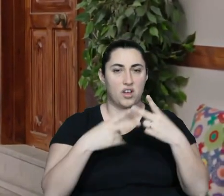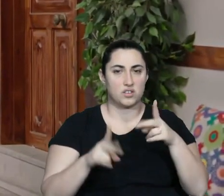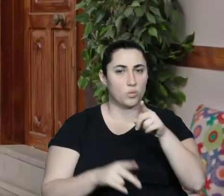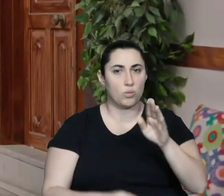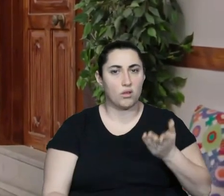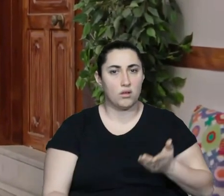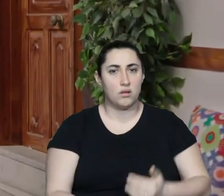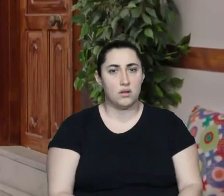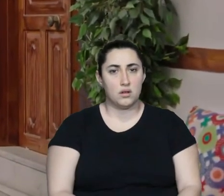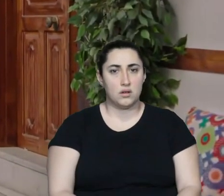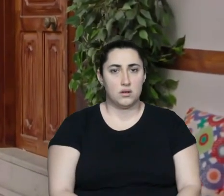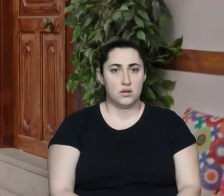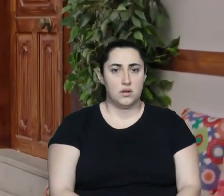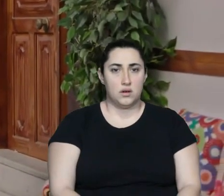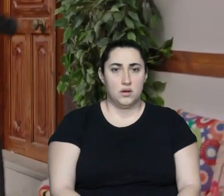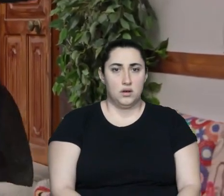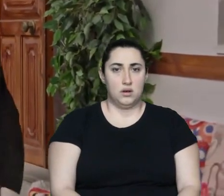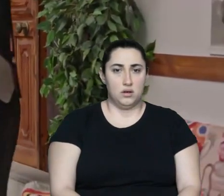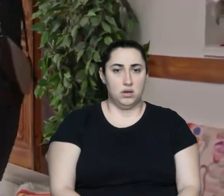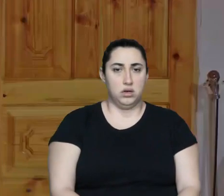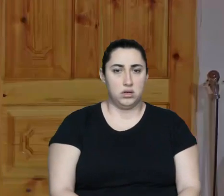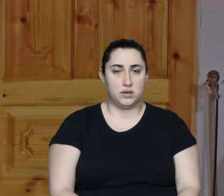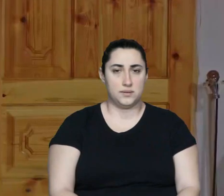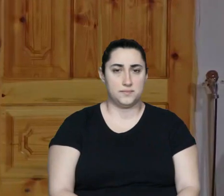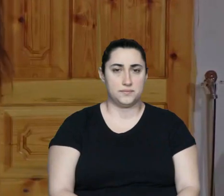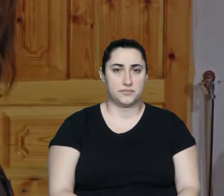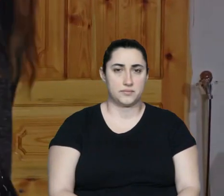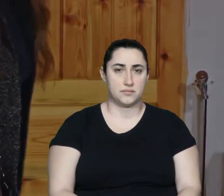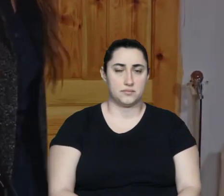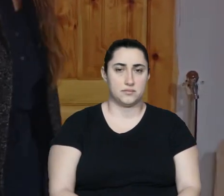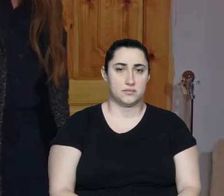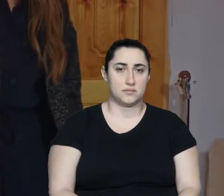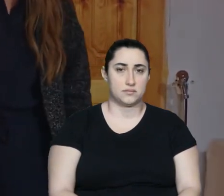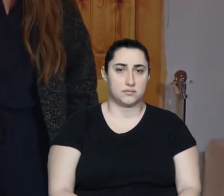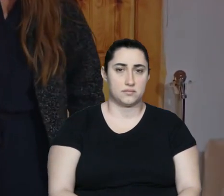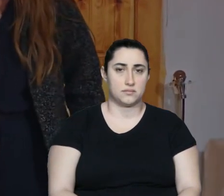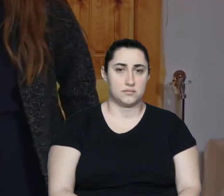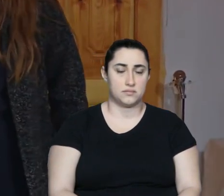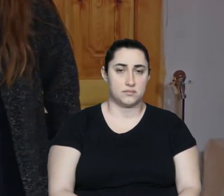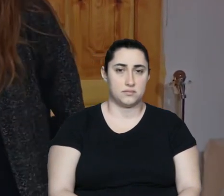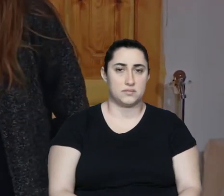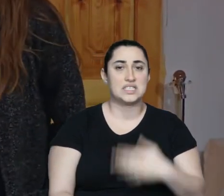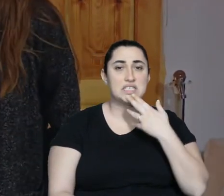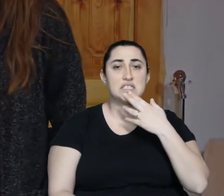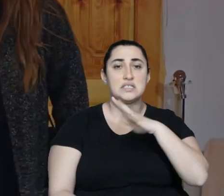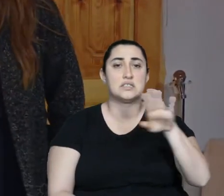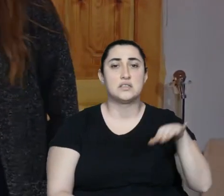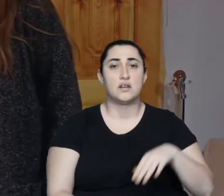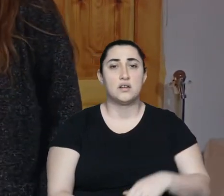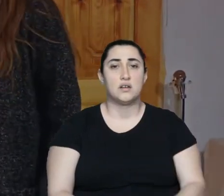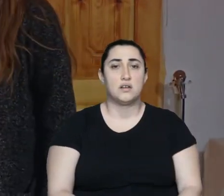açık ya? Temkinli giriyor. Kızlar.